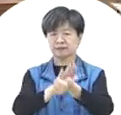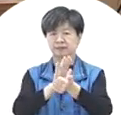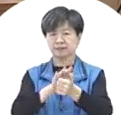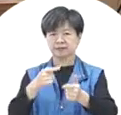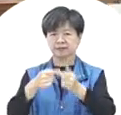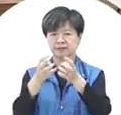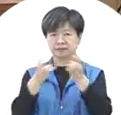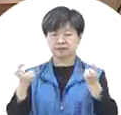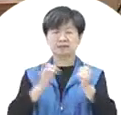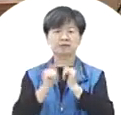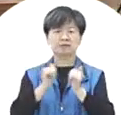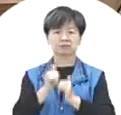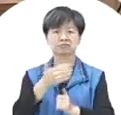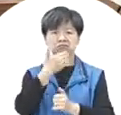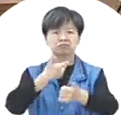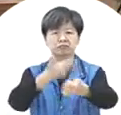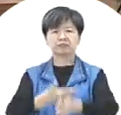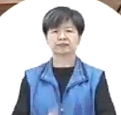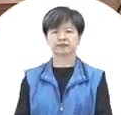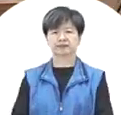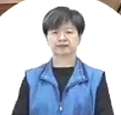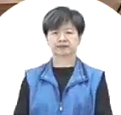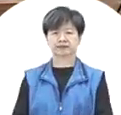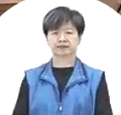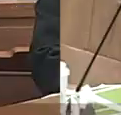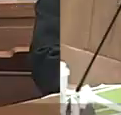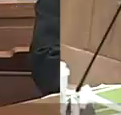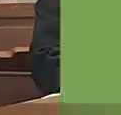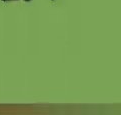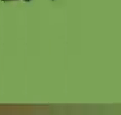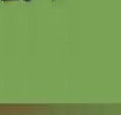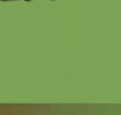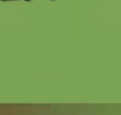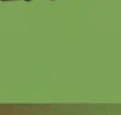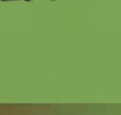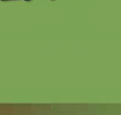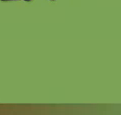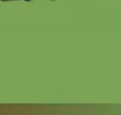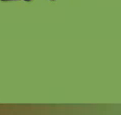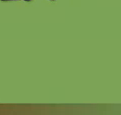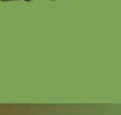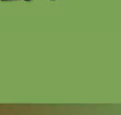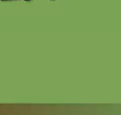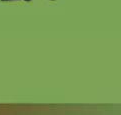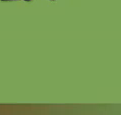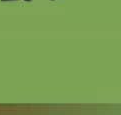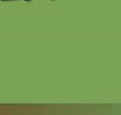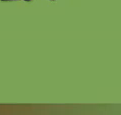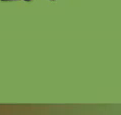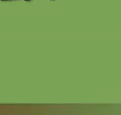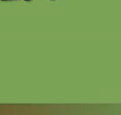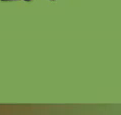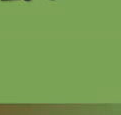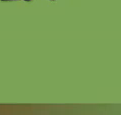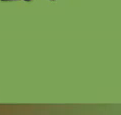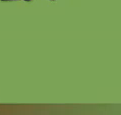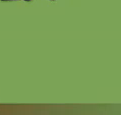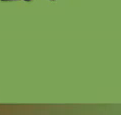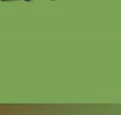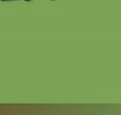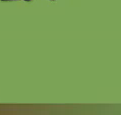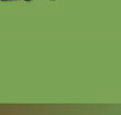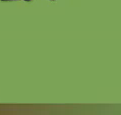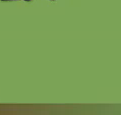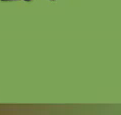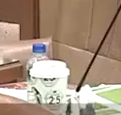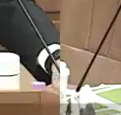哦。好，再下一点，住家及厂区的安置计划，这个其实会关心到我们的地政局跟我们的经